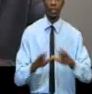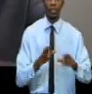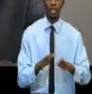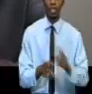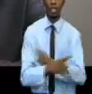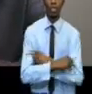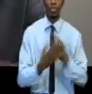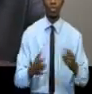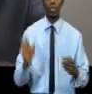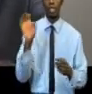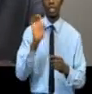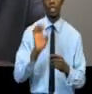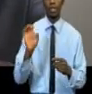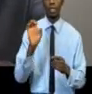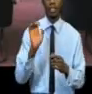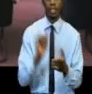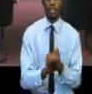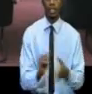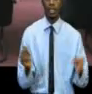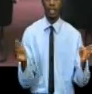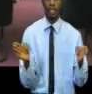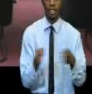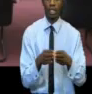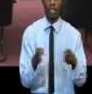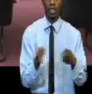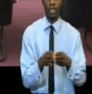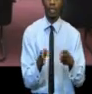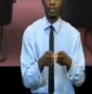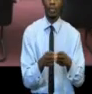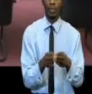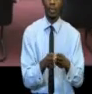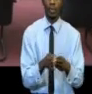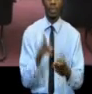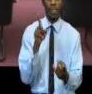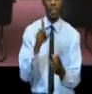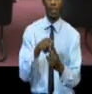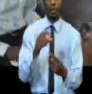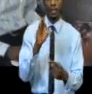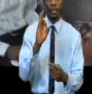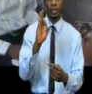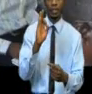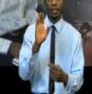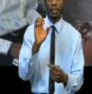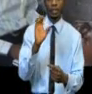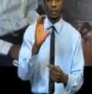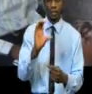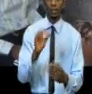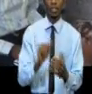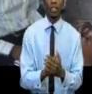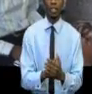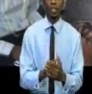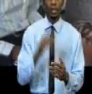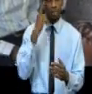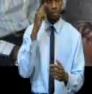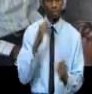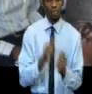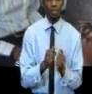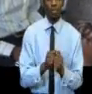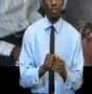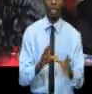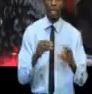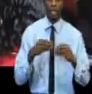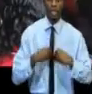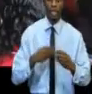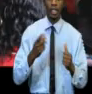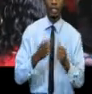FEC Katanga. Ici, la commission spéciale chargée d'agréer le premier membre de l'ONEC a eu un échange